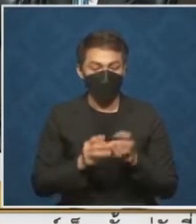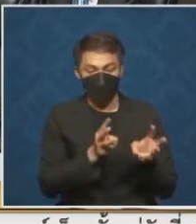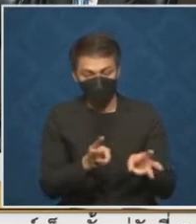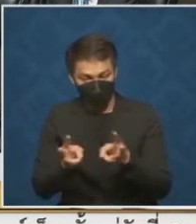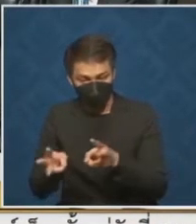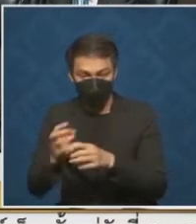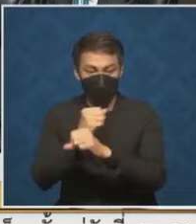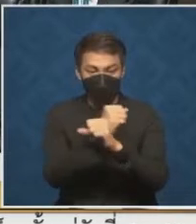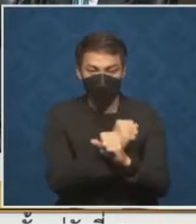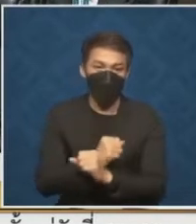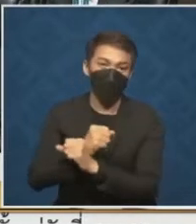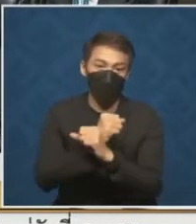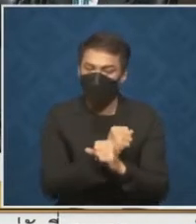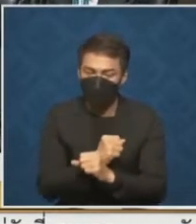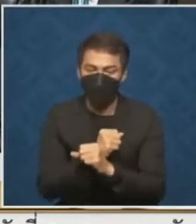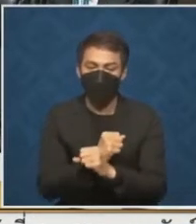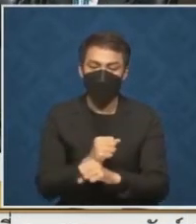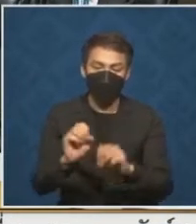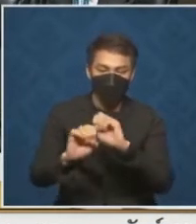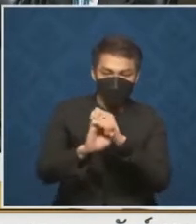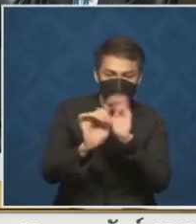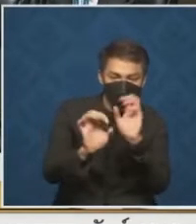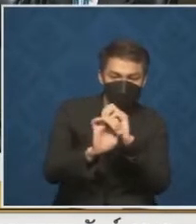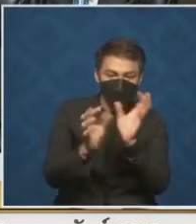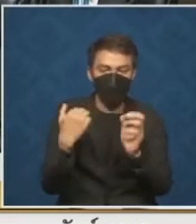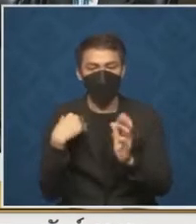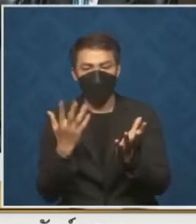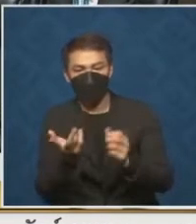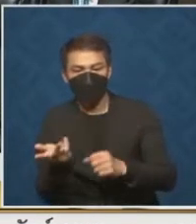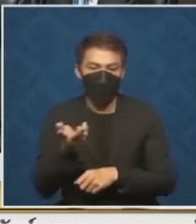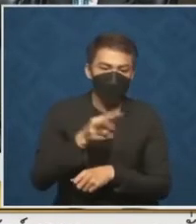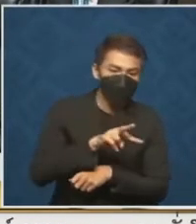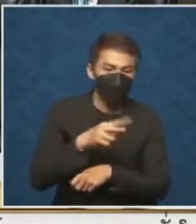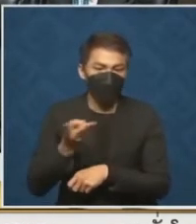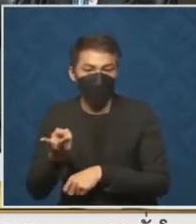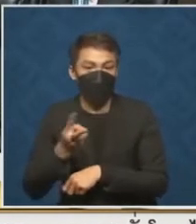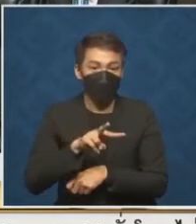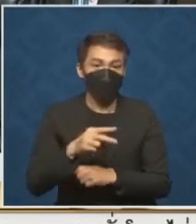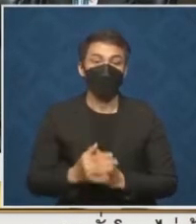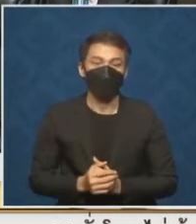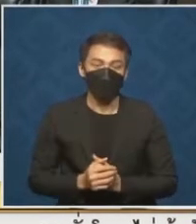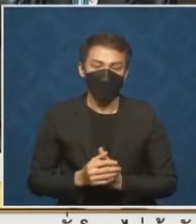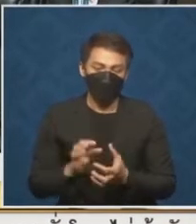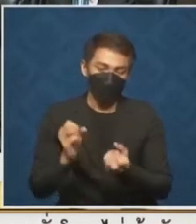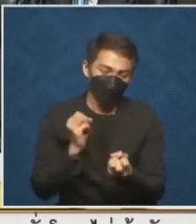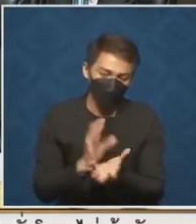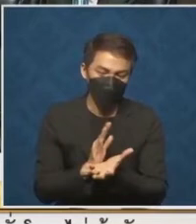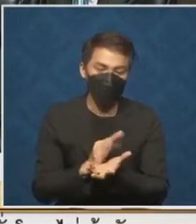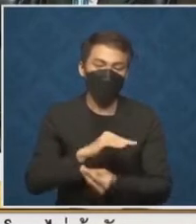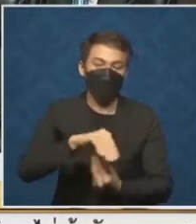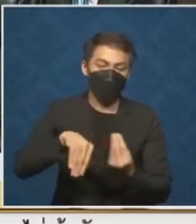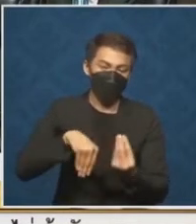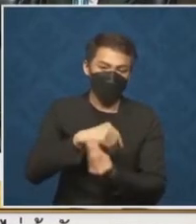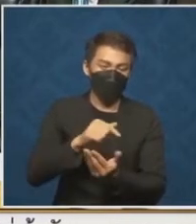กลับไปกลับมายิ่งทำให้เศรษฐกิจของประเทศดิ่งเหวการท่องเที่ยวได้รับผลกระทบ